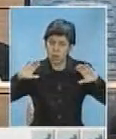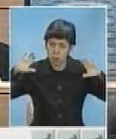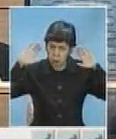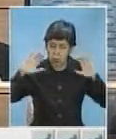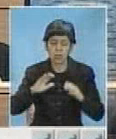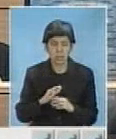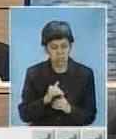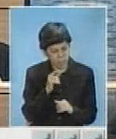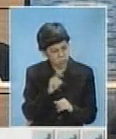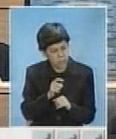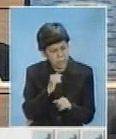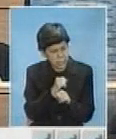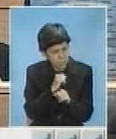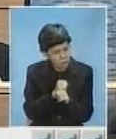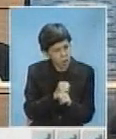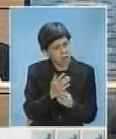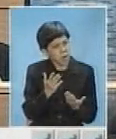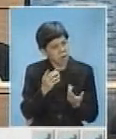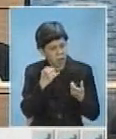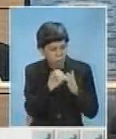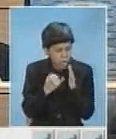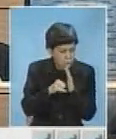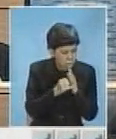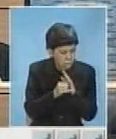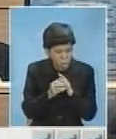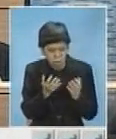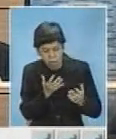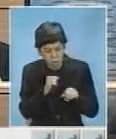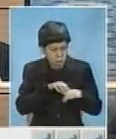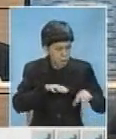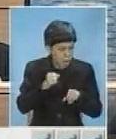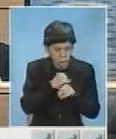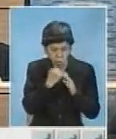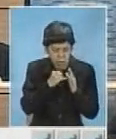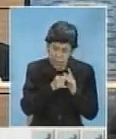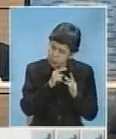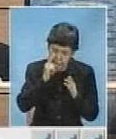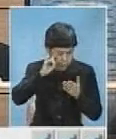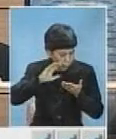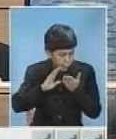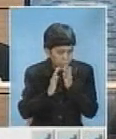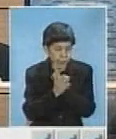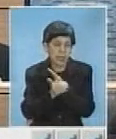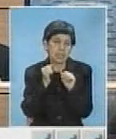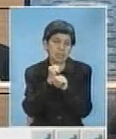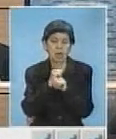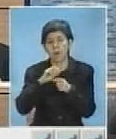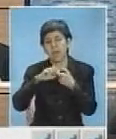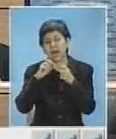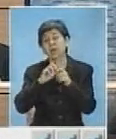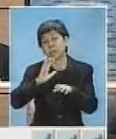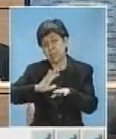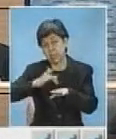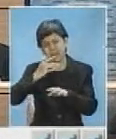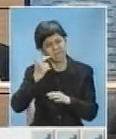ต้องเรียนรู้จากประสบการณ์ความผิดพลาดในการบริหารจัดการปัญหาที่มีจุดเริ่มต้นจากภัยธรรมชาติ